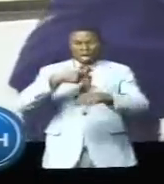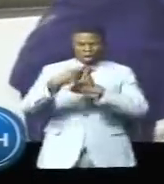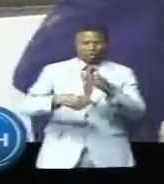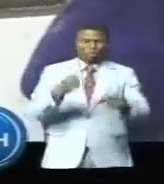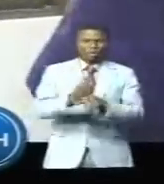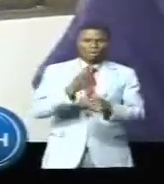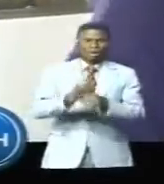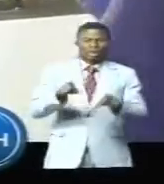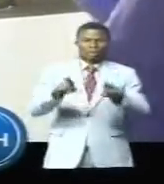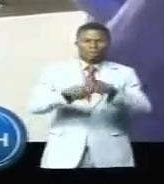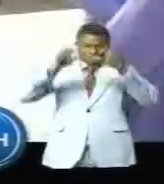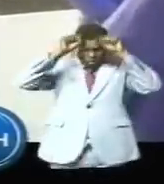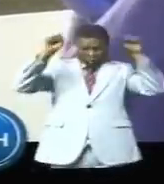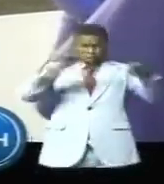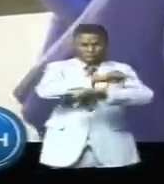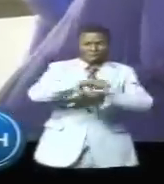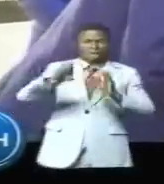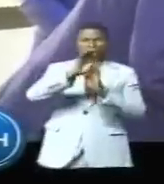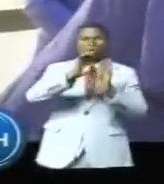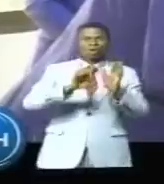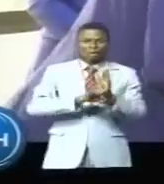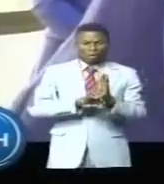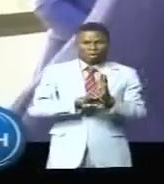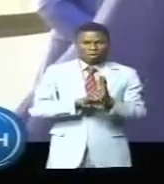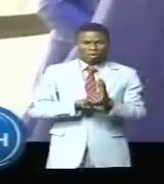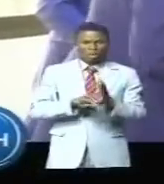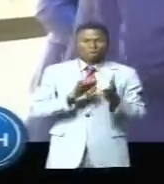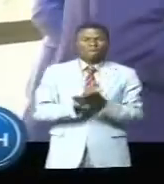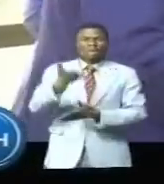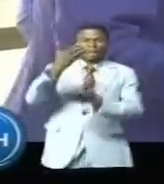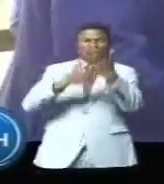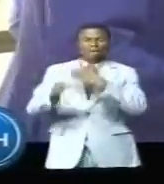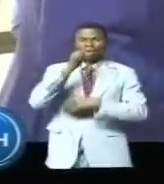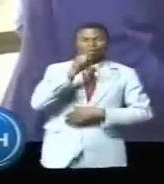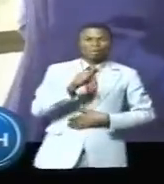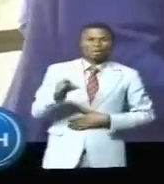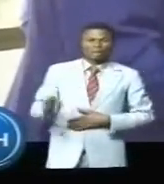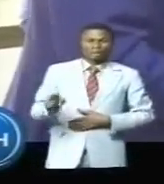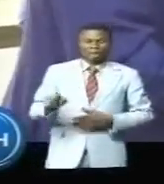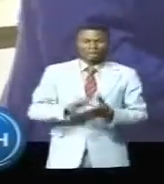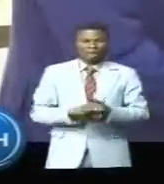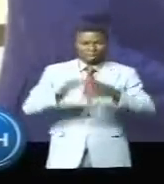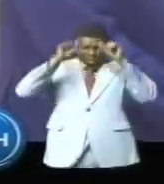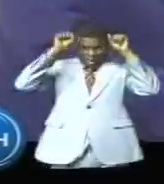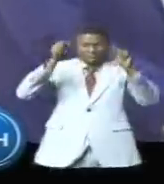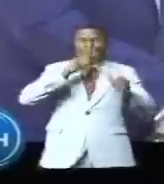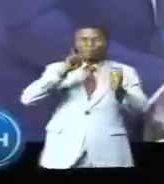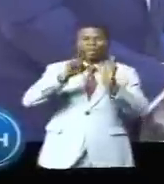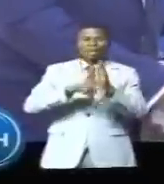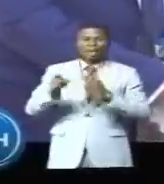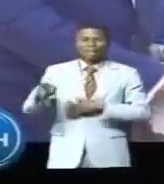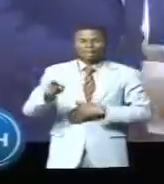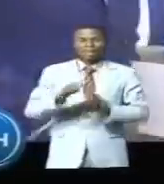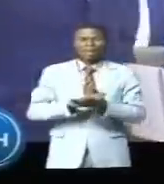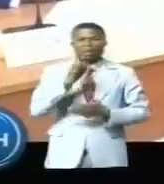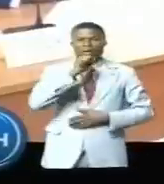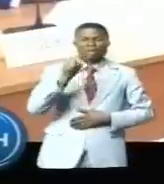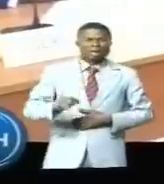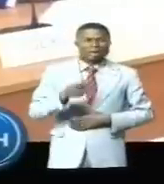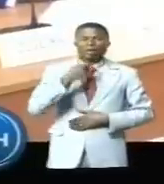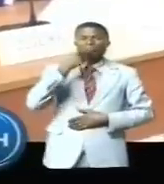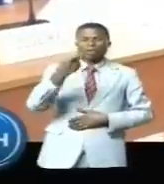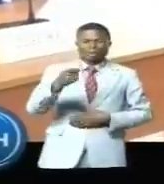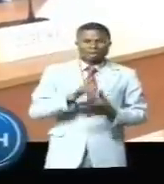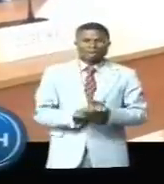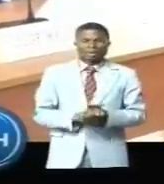comme président de la Cour constitutionnelle, en remplacement de Dieudonné Kalumeta. Le président par intérim, Jean-Pierre Mavungu, a